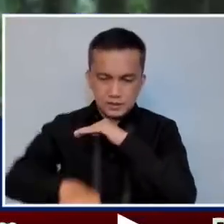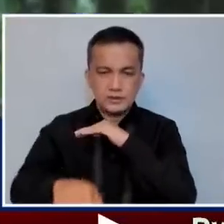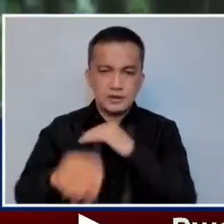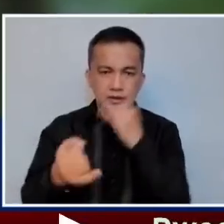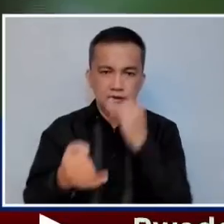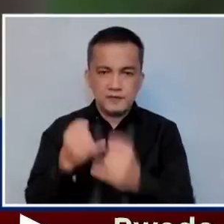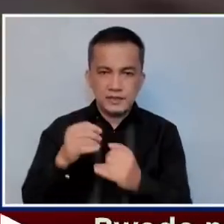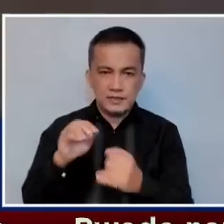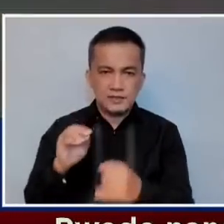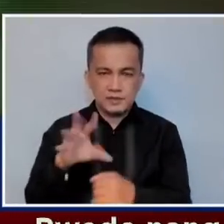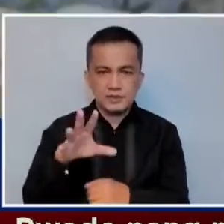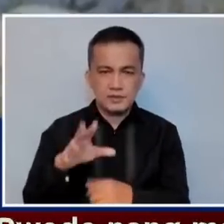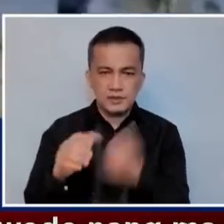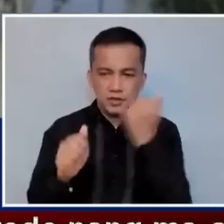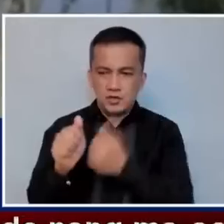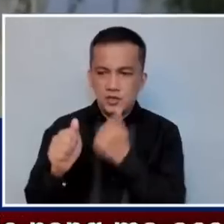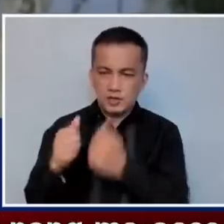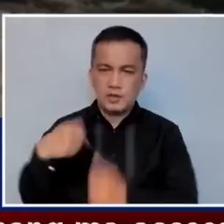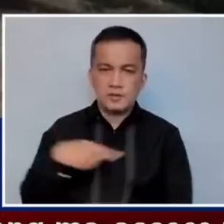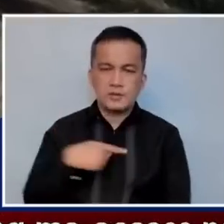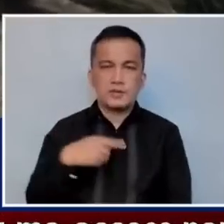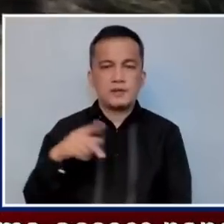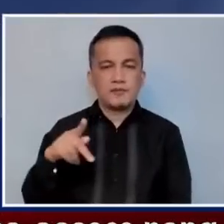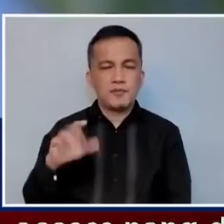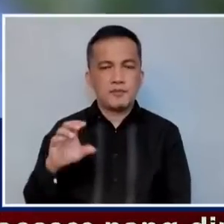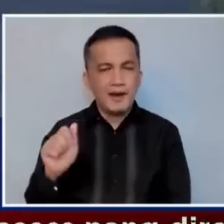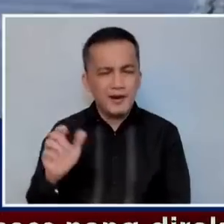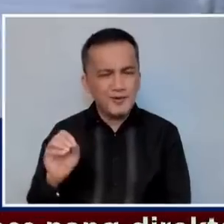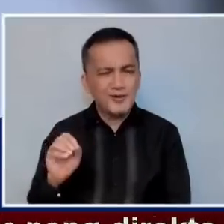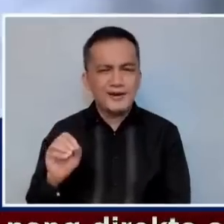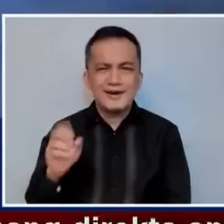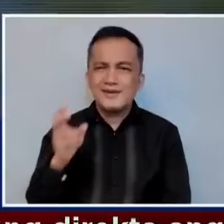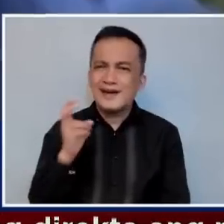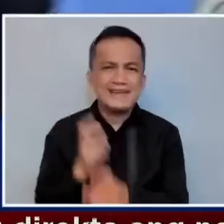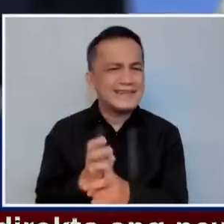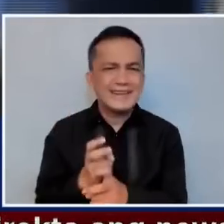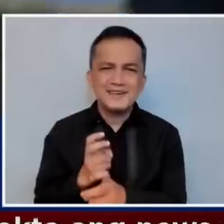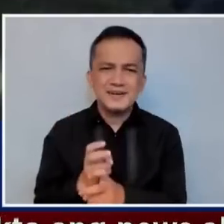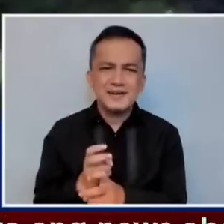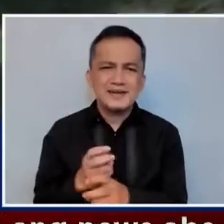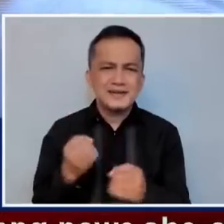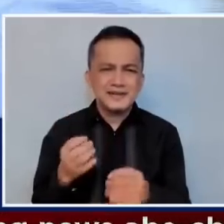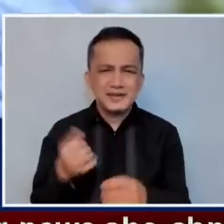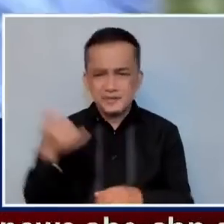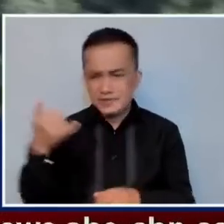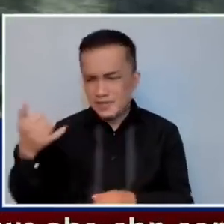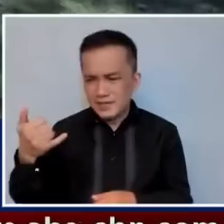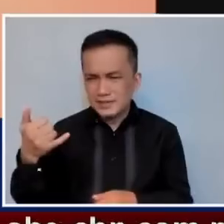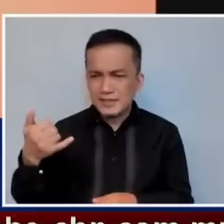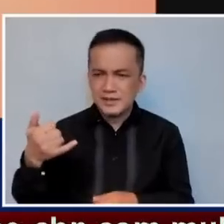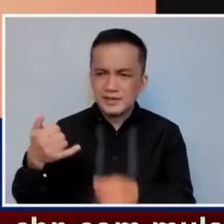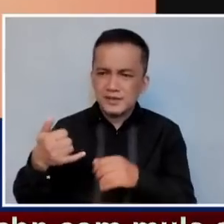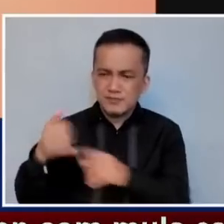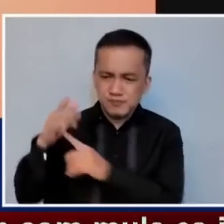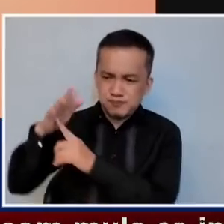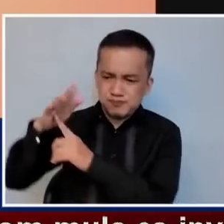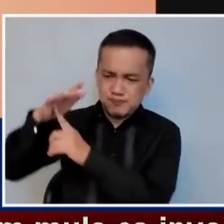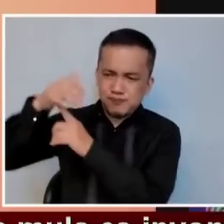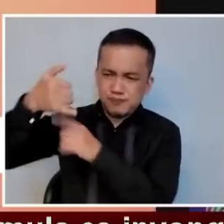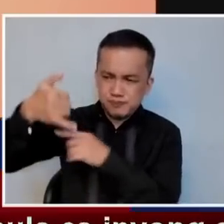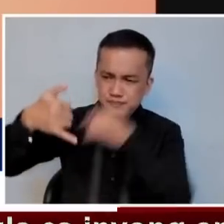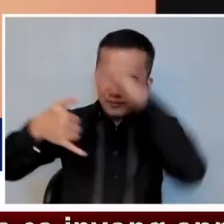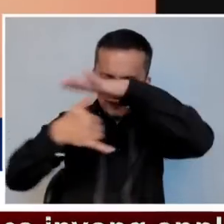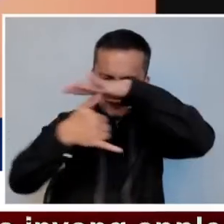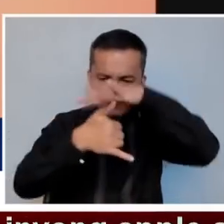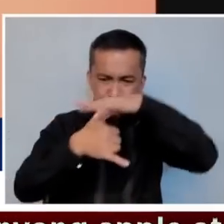episode. Yung habulan namin ni Pao, napakahirap. Kasi ang daming shots, may drone shots, tapos may habulan, tapos hindi siya